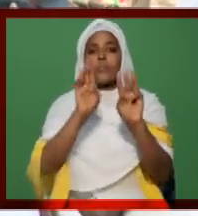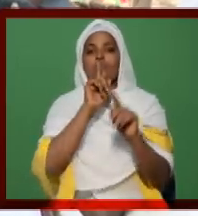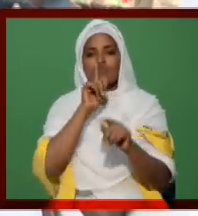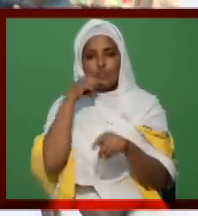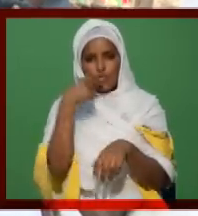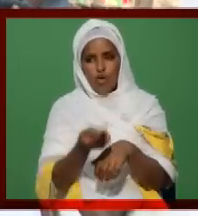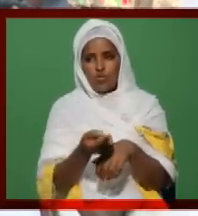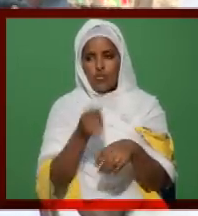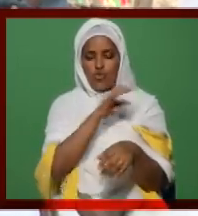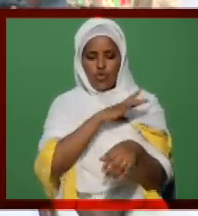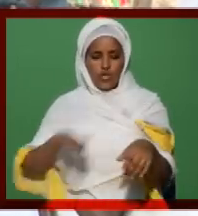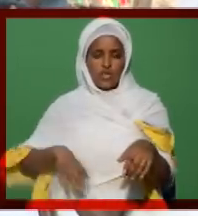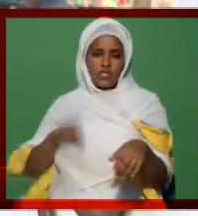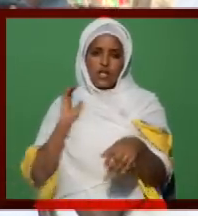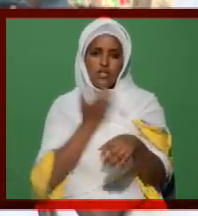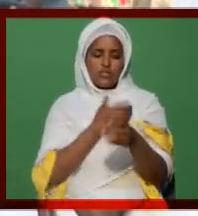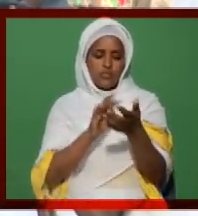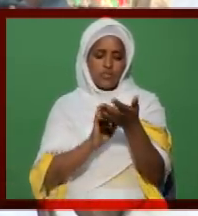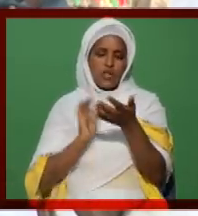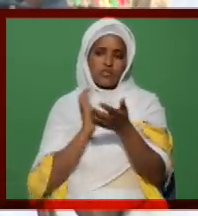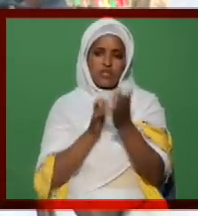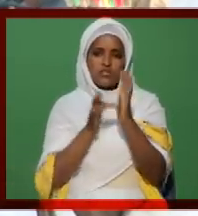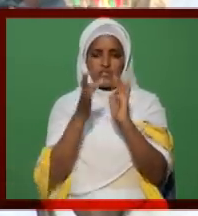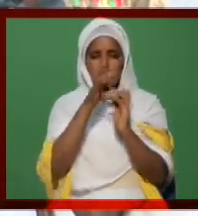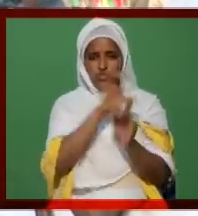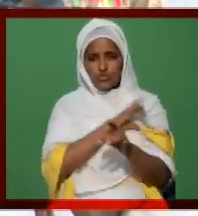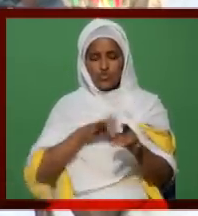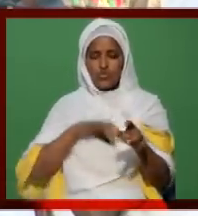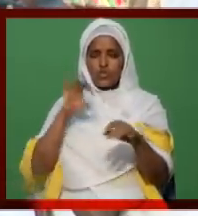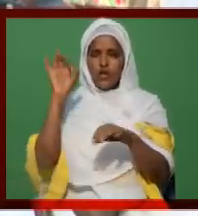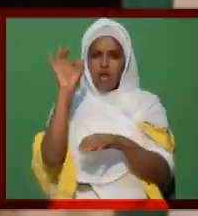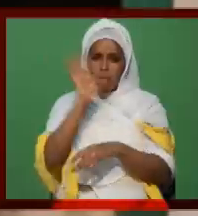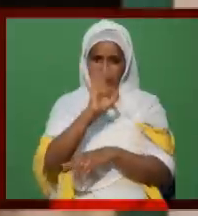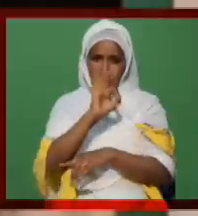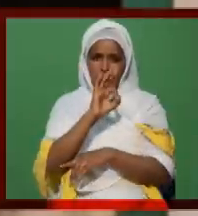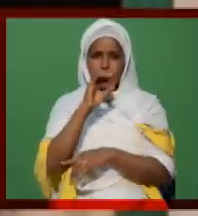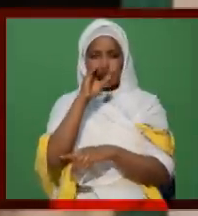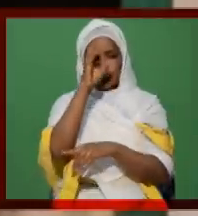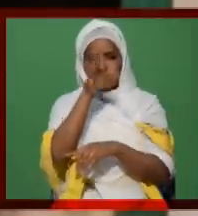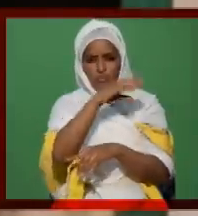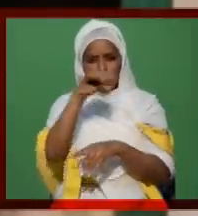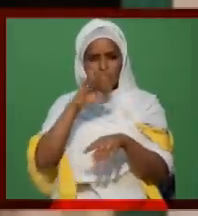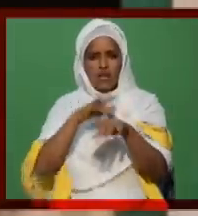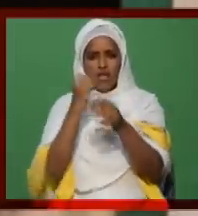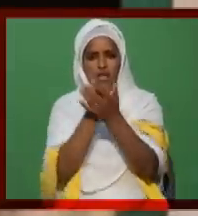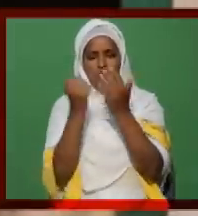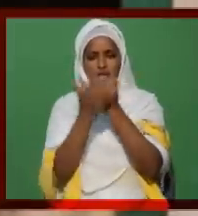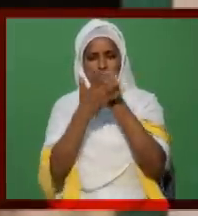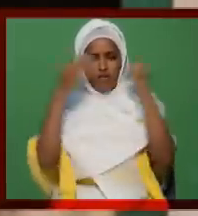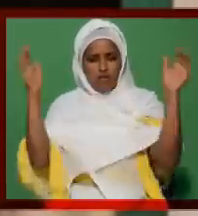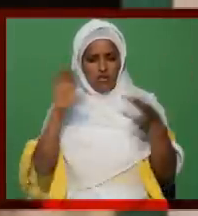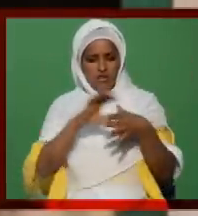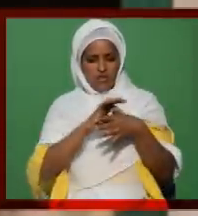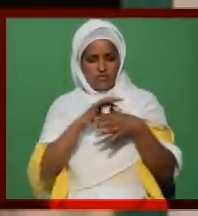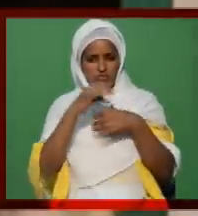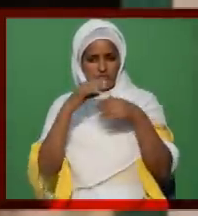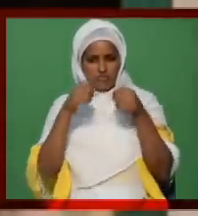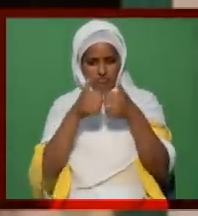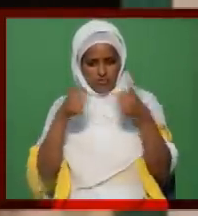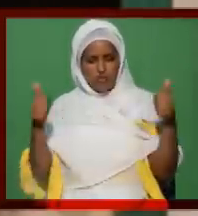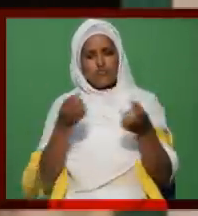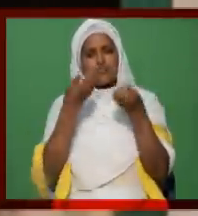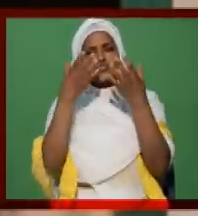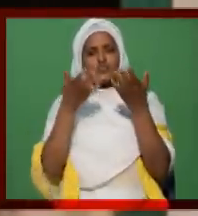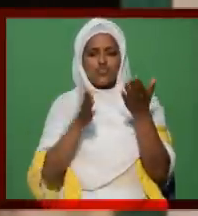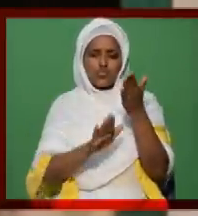የሚባለው። ጌታችን መድኃኒታችን ኢየሱስ ክርስቶስ በዕለት አርብ በመስቀል ላይ በገዛ ፈቃዱ ነፍሱን ከሥጋው ሲለይ ብዙ ሙታን